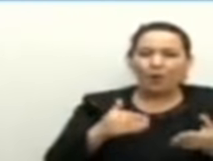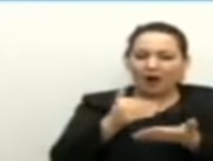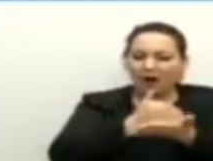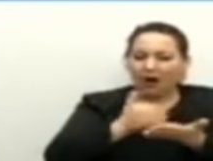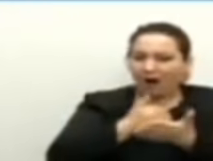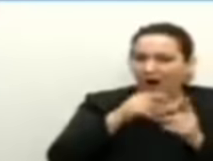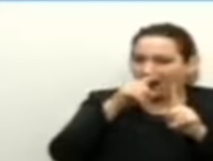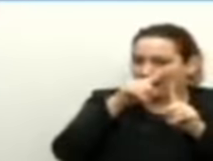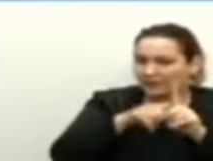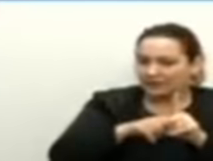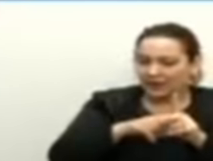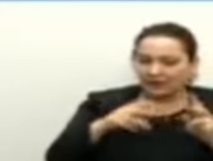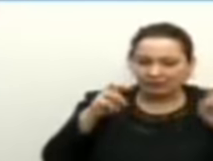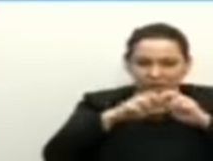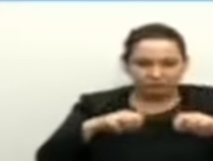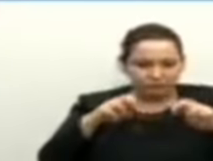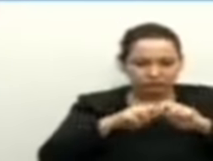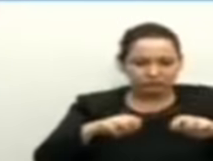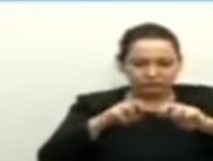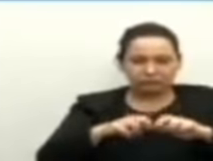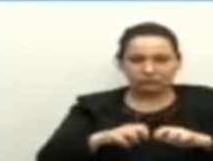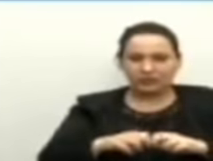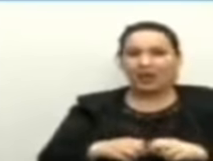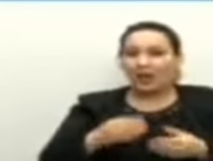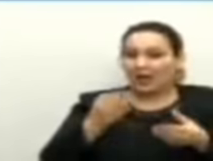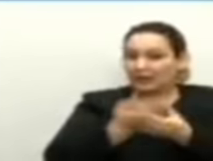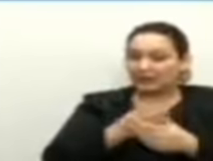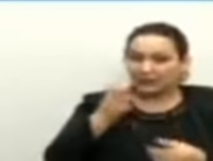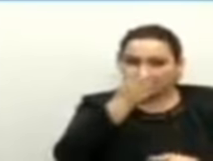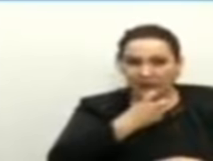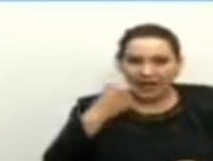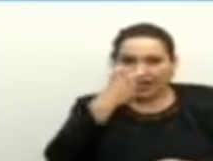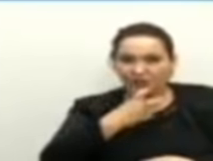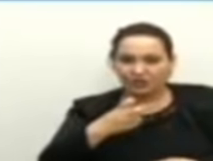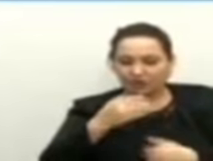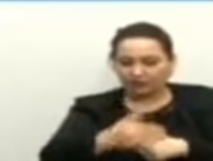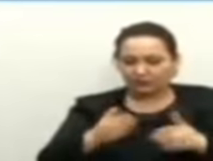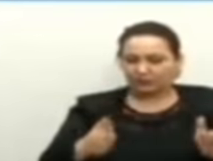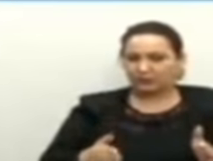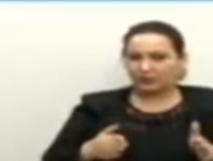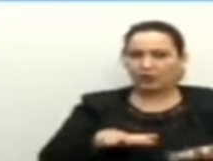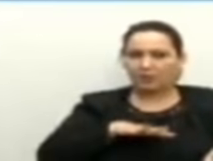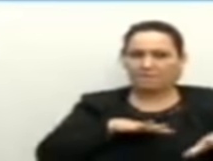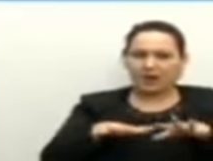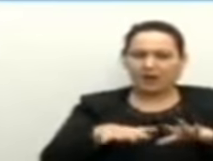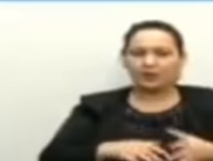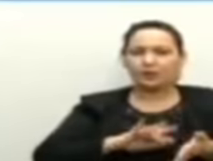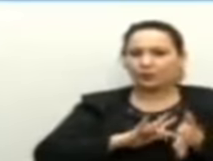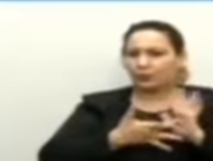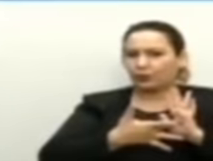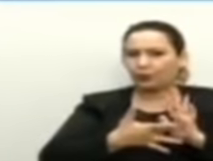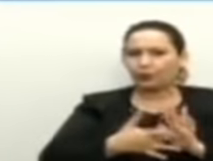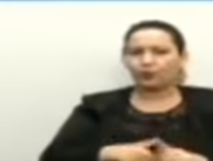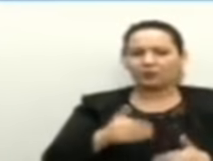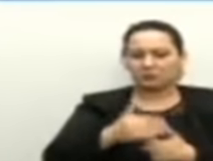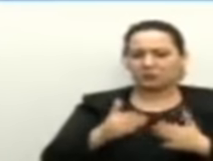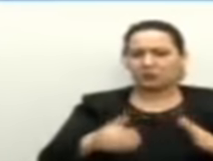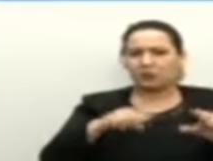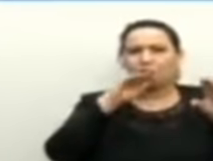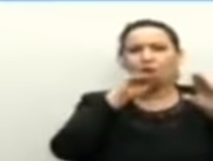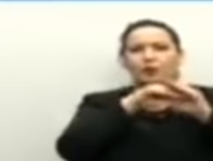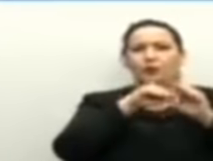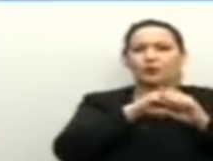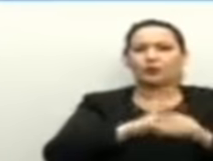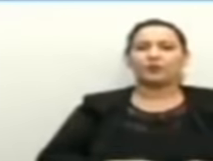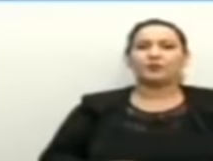على تحقيقات ودراسات تخص جميع قطاعات النشاطات بما فيها القطاع الاقتصادي.